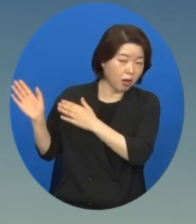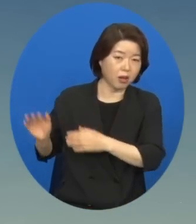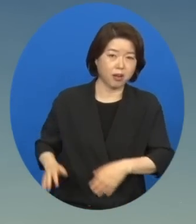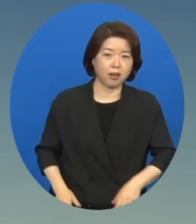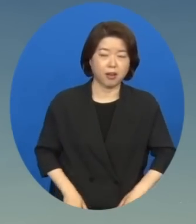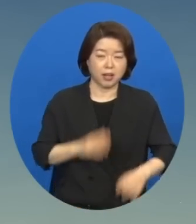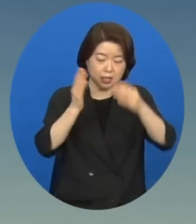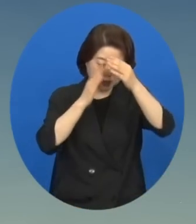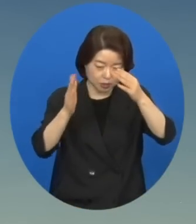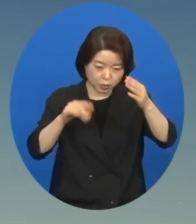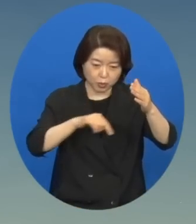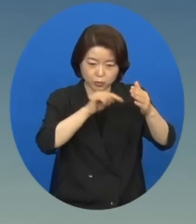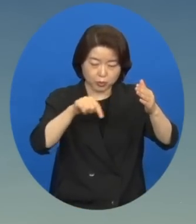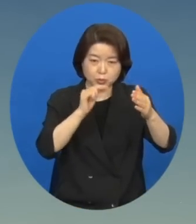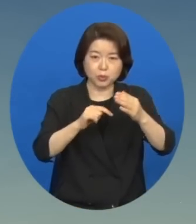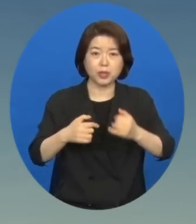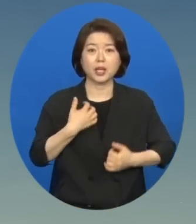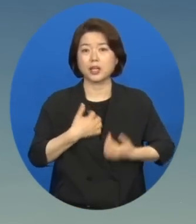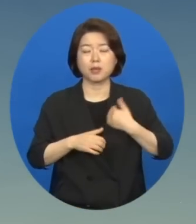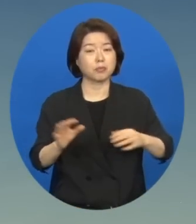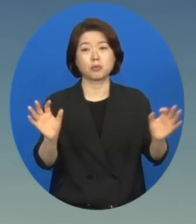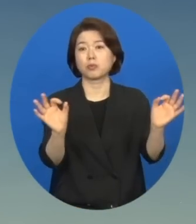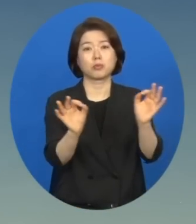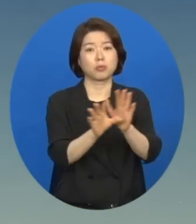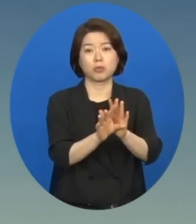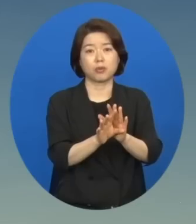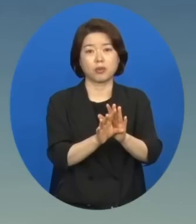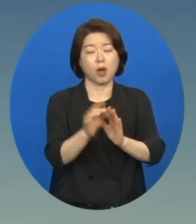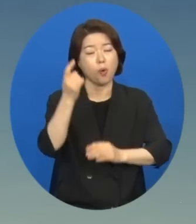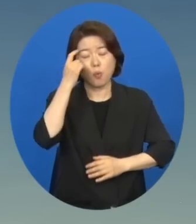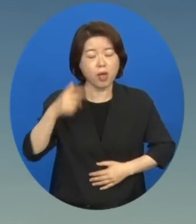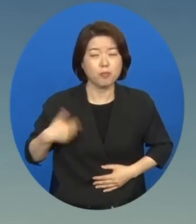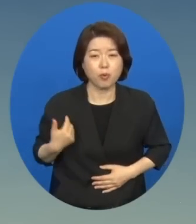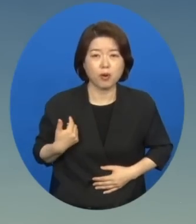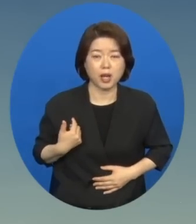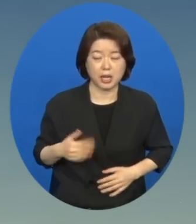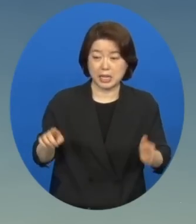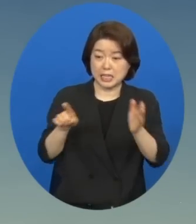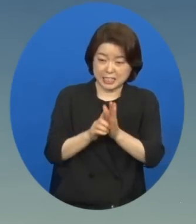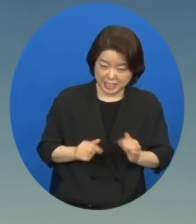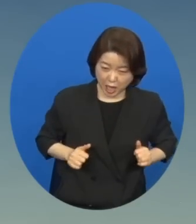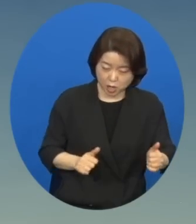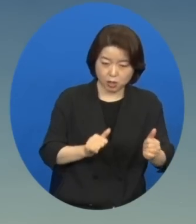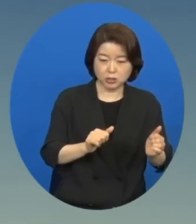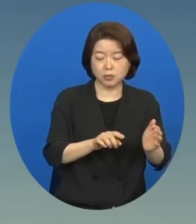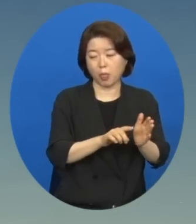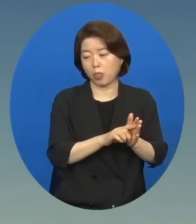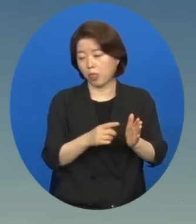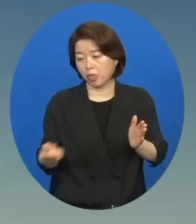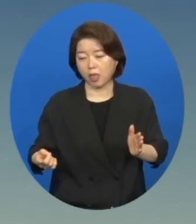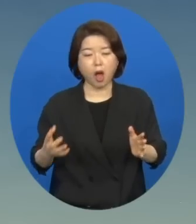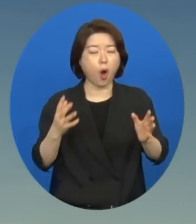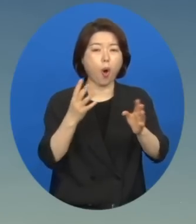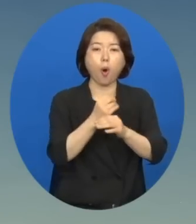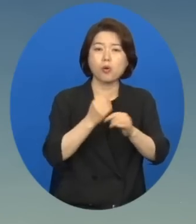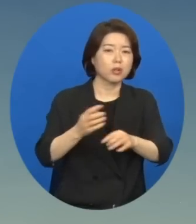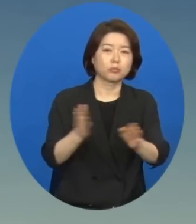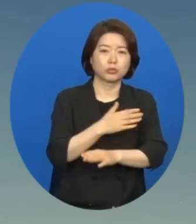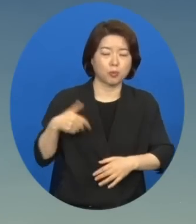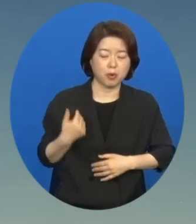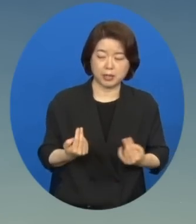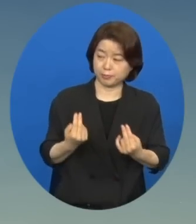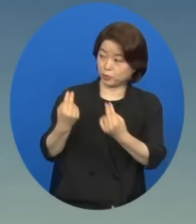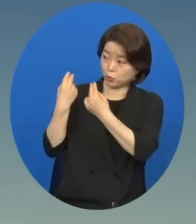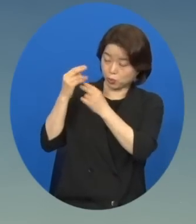삶의 기쁨 잃어버리고, 왜 잃어버렸는지는 몰라요. 신앙의 열심 잃어버리고, 언제부터 그랬는지도 몰라요.